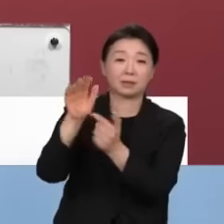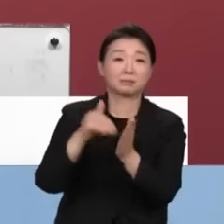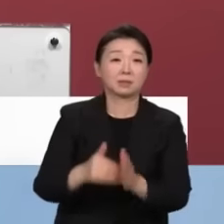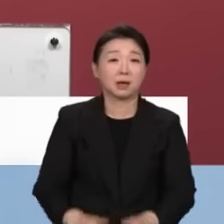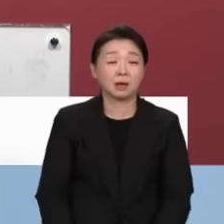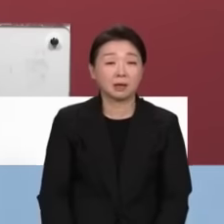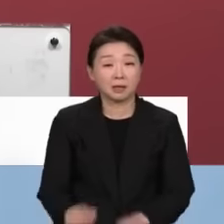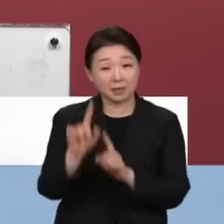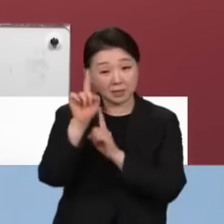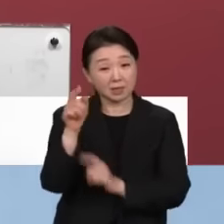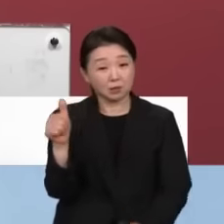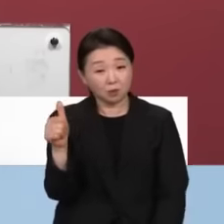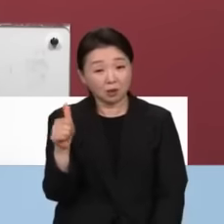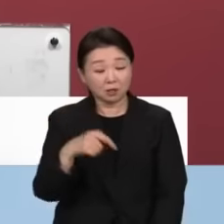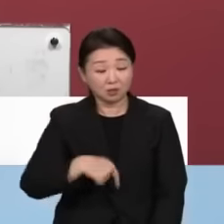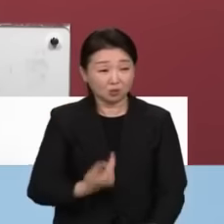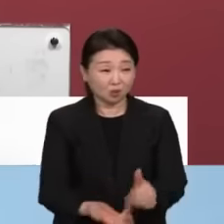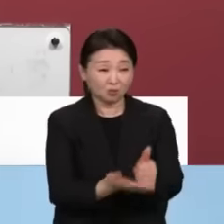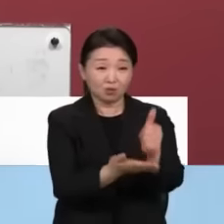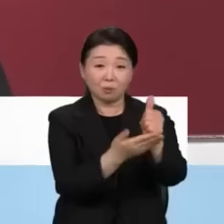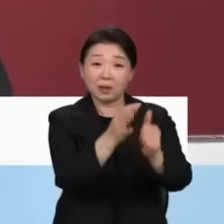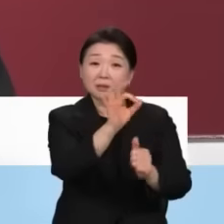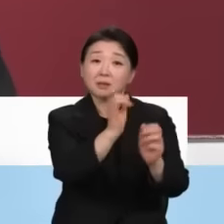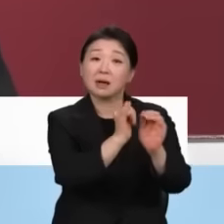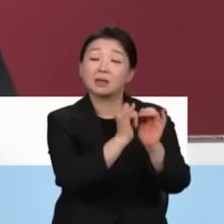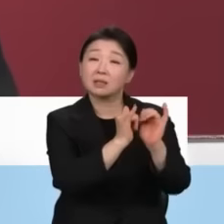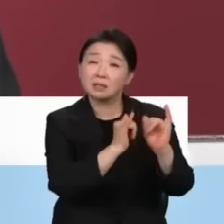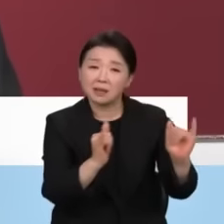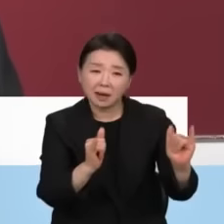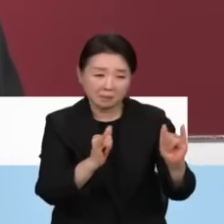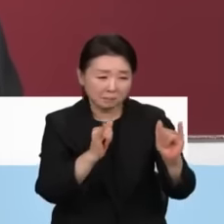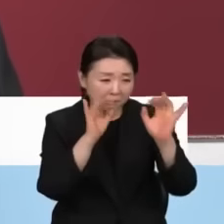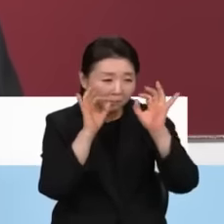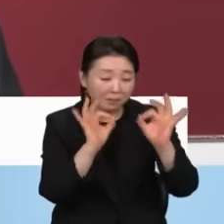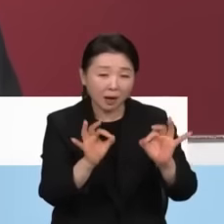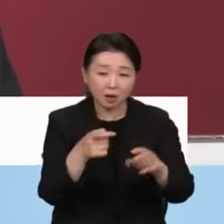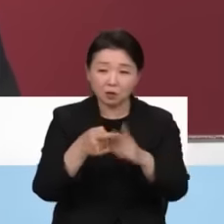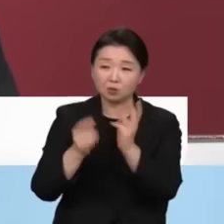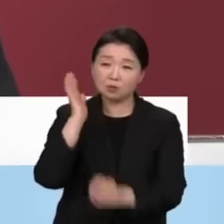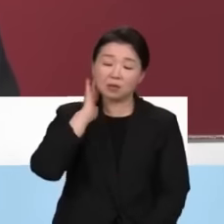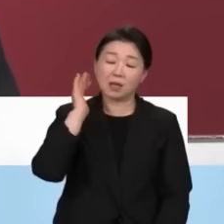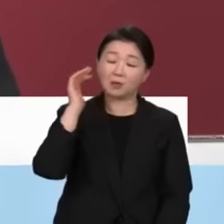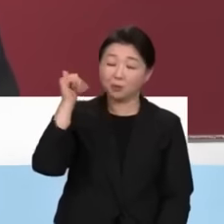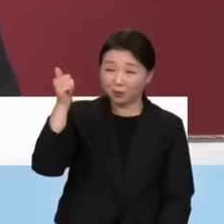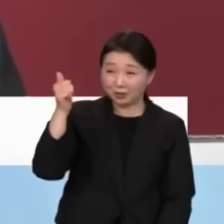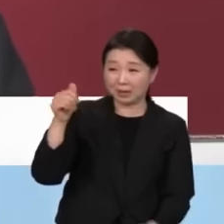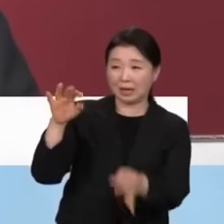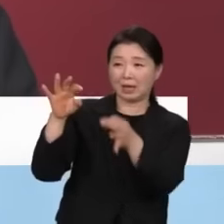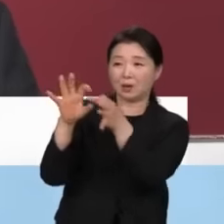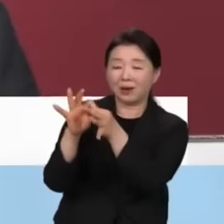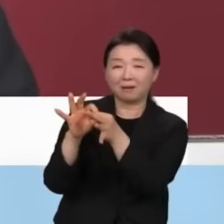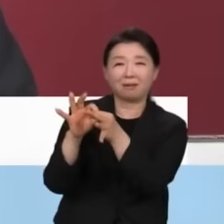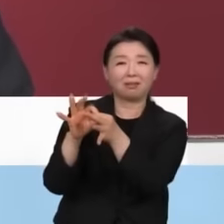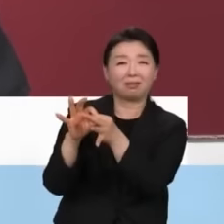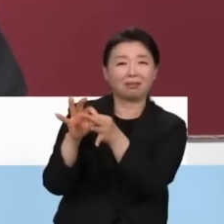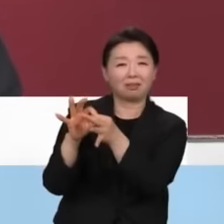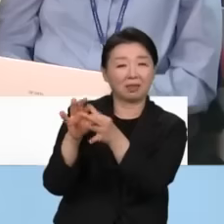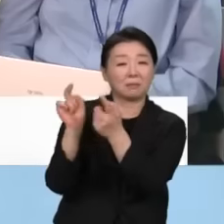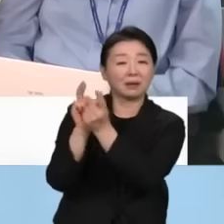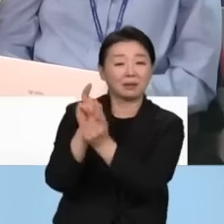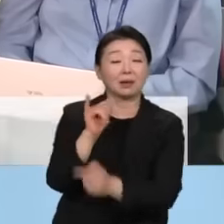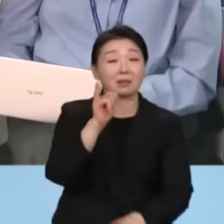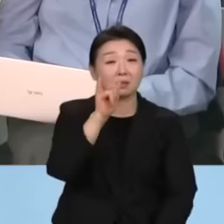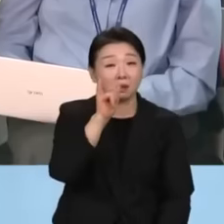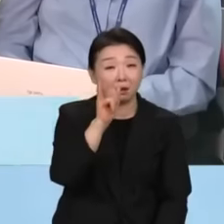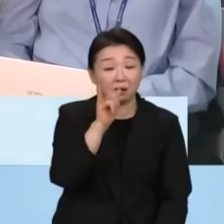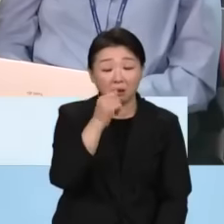이 의원이 자신이 추천했다고 인정한 사람들의 면면을 보면 윤 대통령과 직간접적으로 인연이 있습니다. 검찰